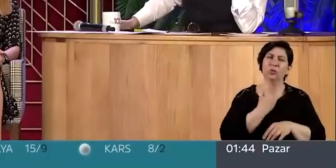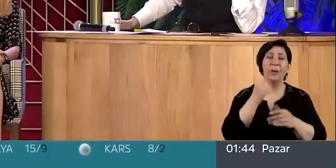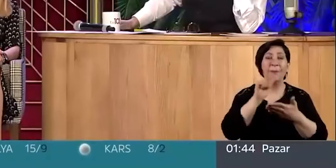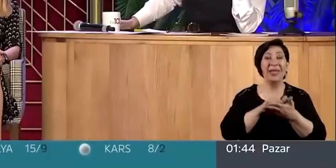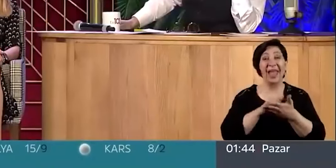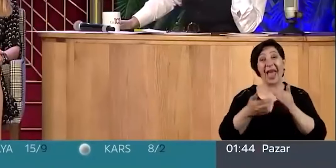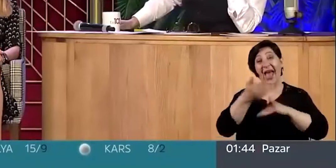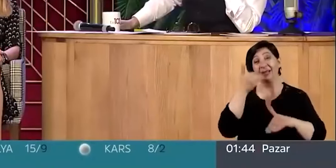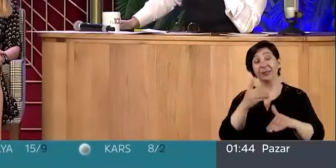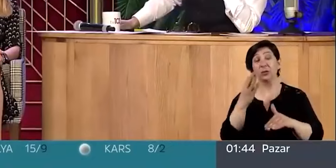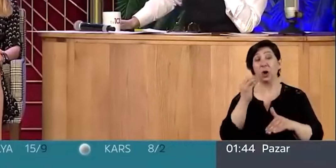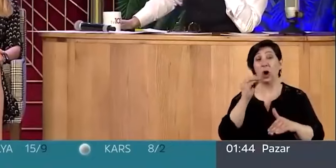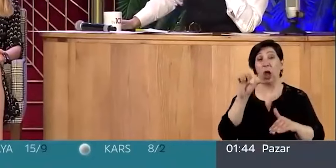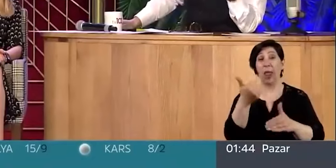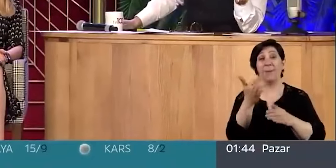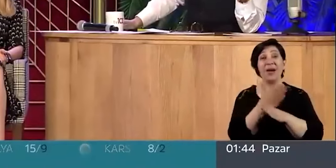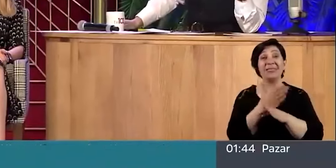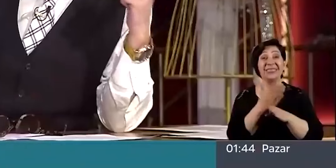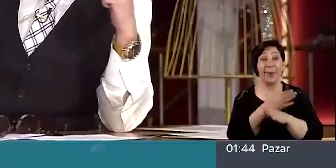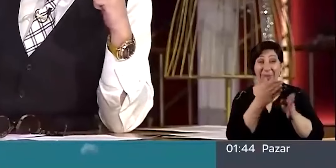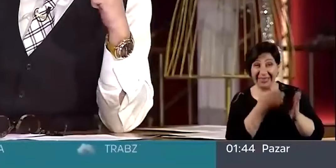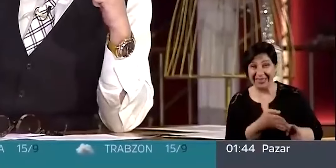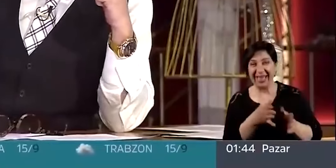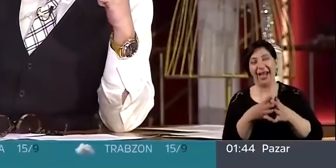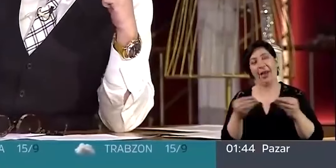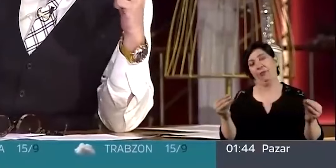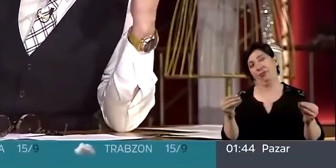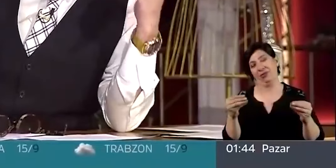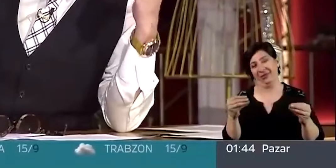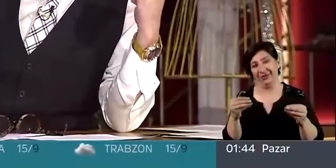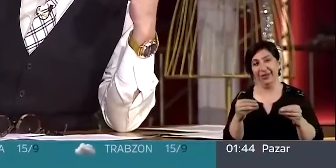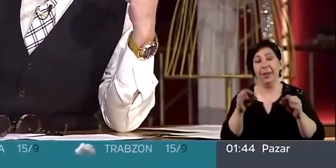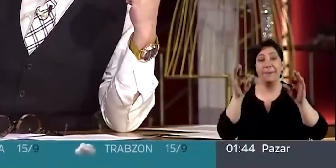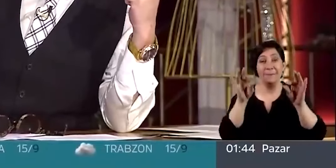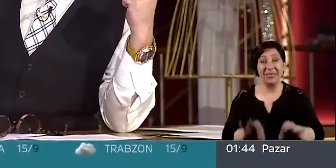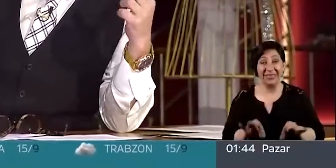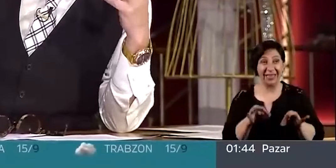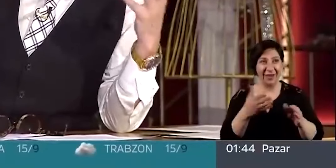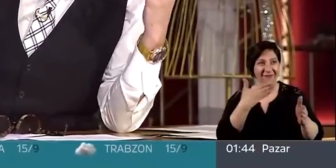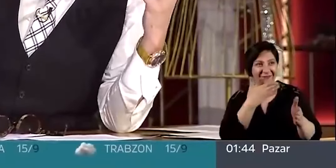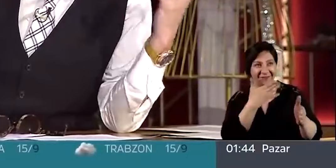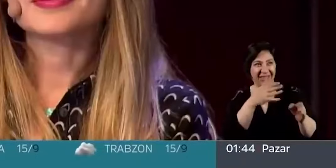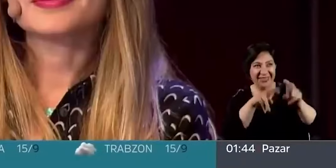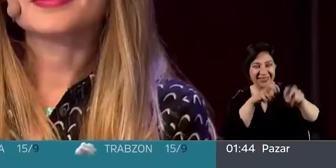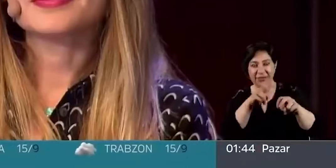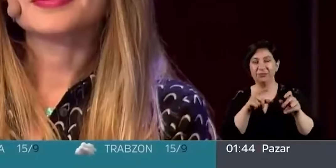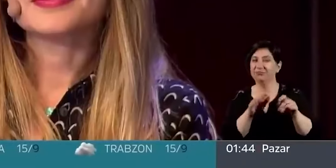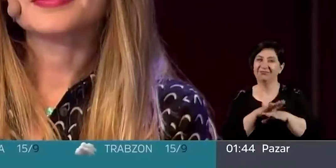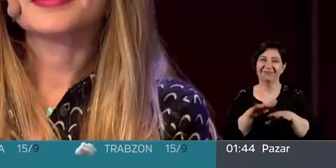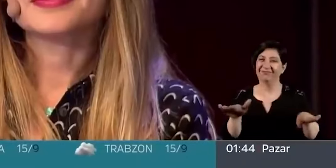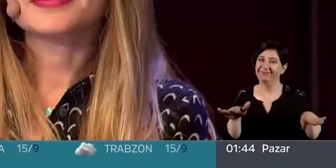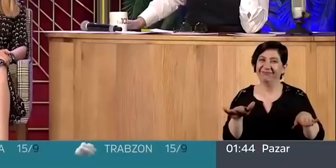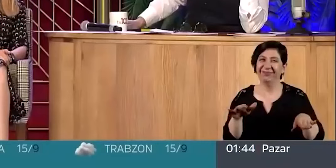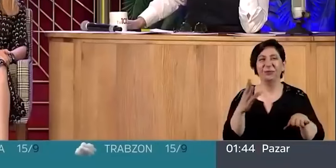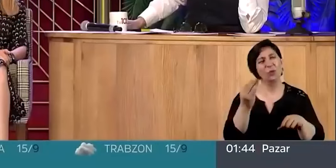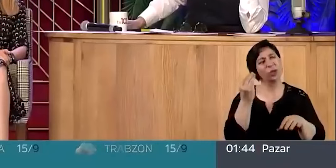Medya arkamızın çok önemli bir maddesi, ham maddesi, başlangıç maddesi. Artık bitti evlilik